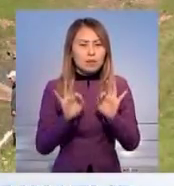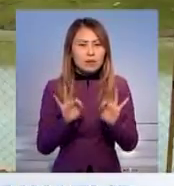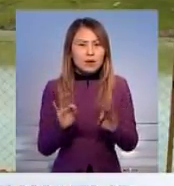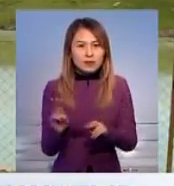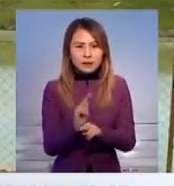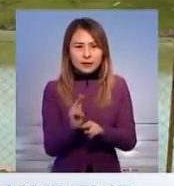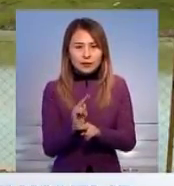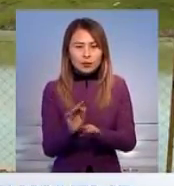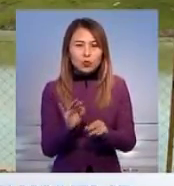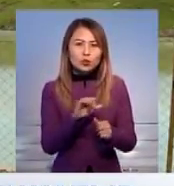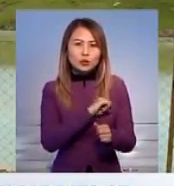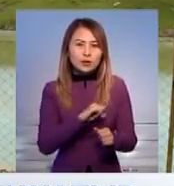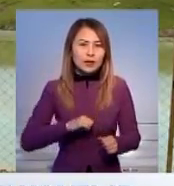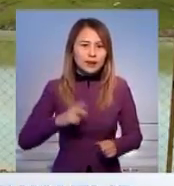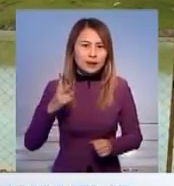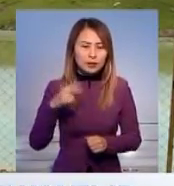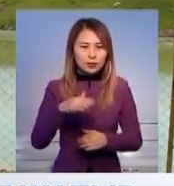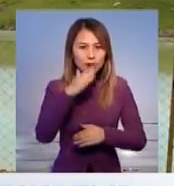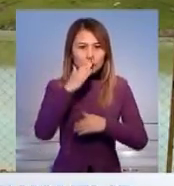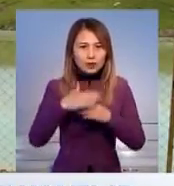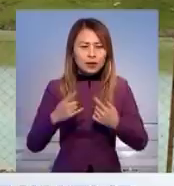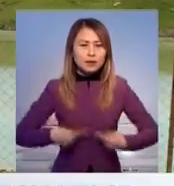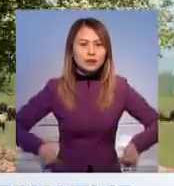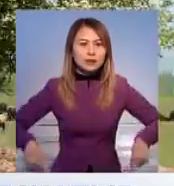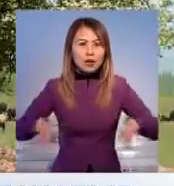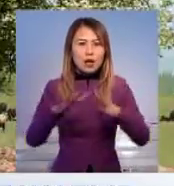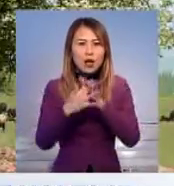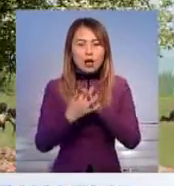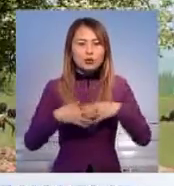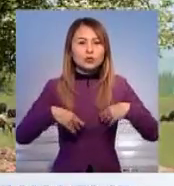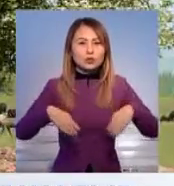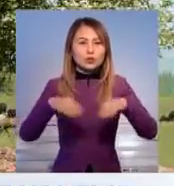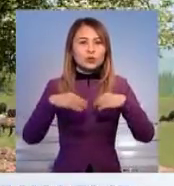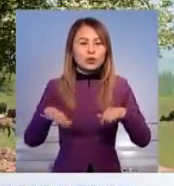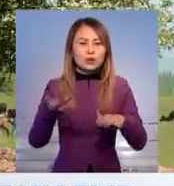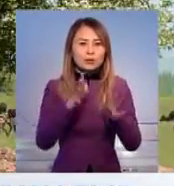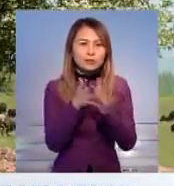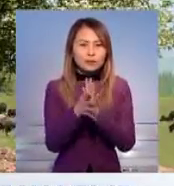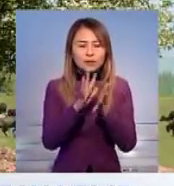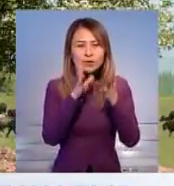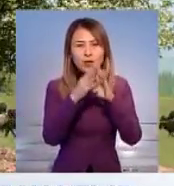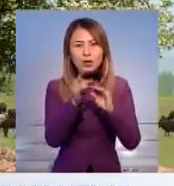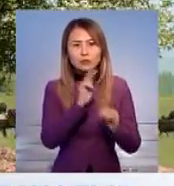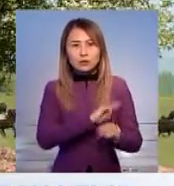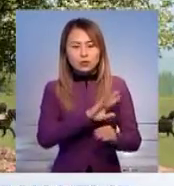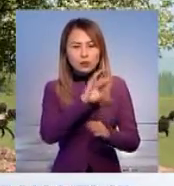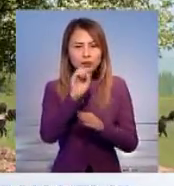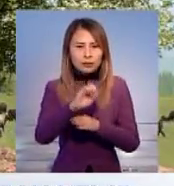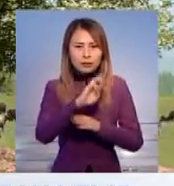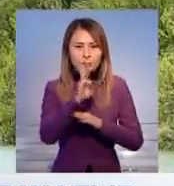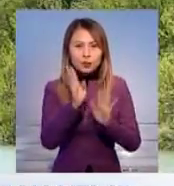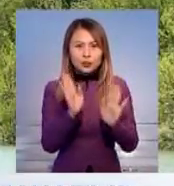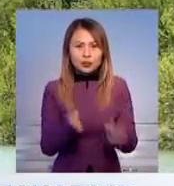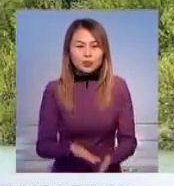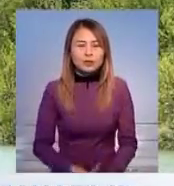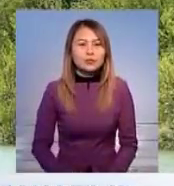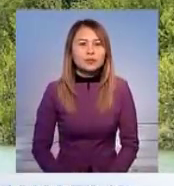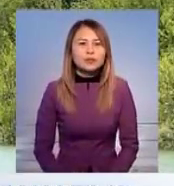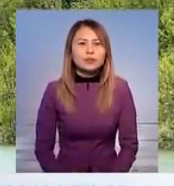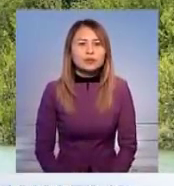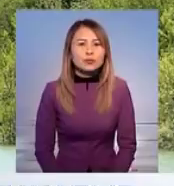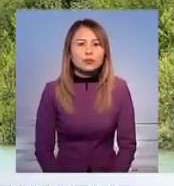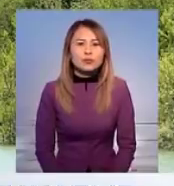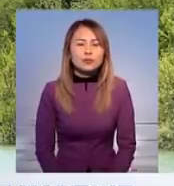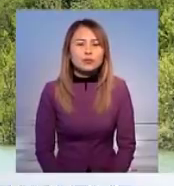жердің көлемін 2000 гектарға ұлғайтып, барлық ауыл шаруашылығы тауарын өндірушілерді сумен қамтуға мүмкіндік береді. Жандош Мабек,